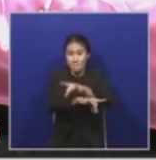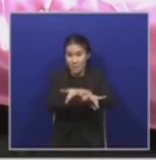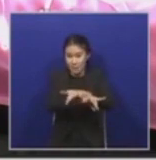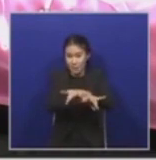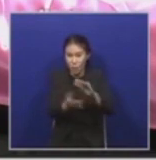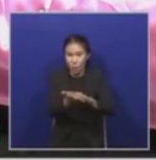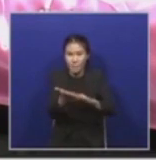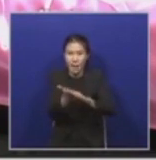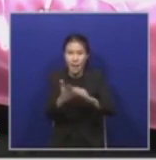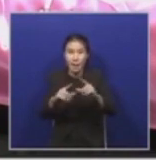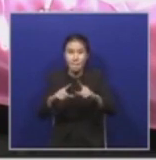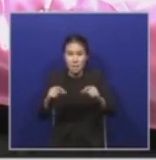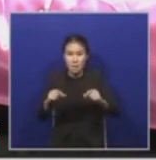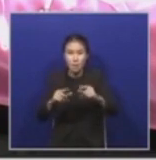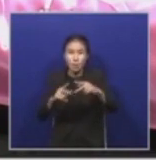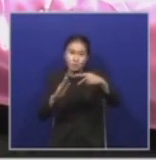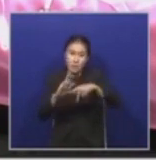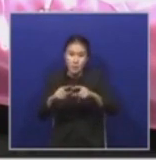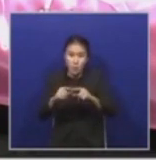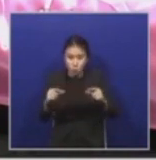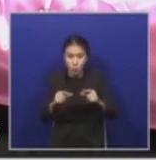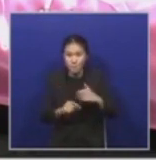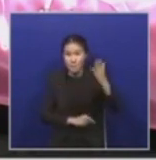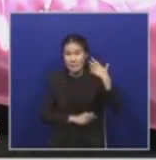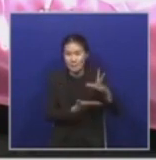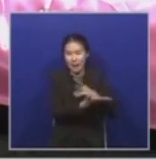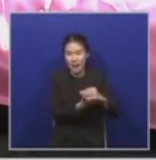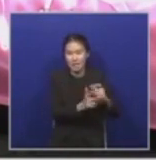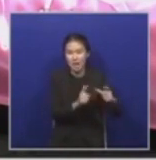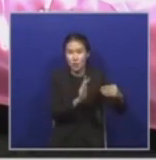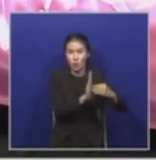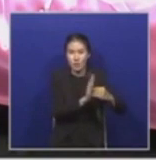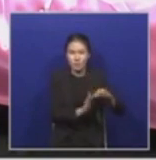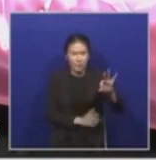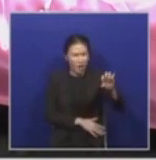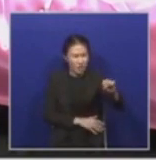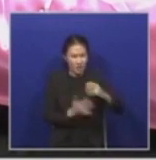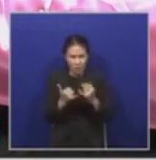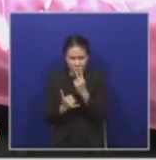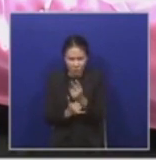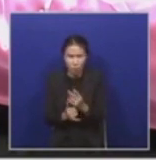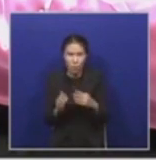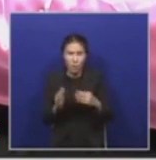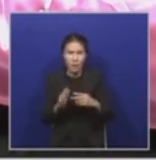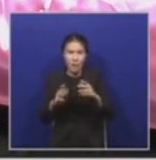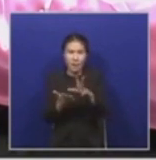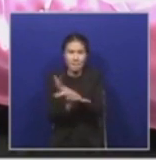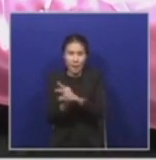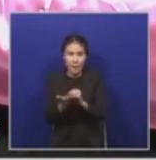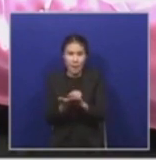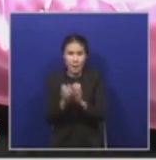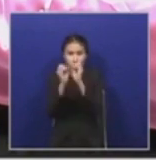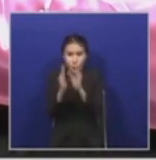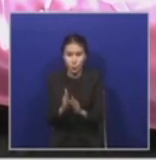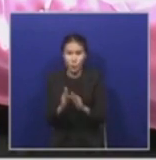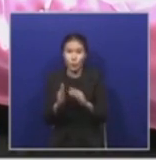านีเนี่ยใหญ่หน่อยตัดไป 900,000 กว่าที่ฟังแล้วตกใจ มหาวิทยาลัยราชภั